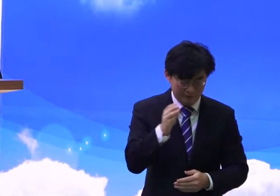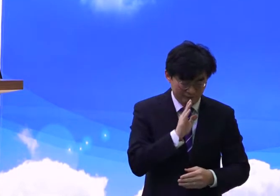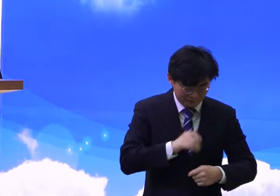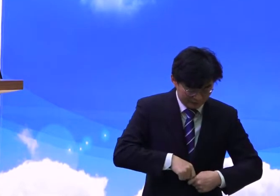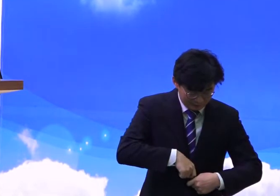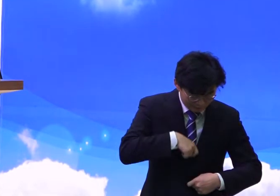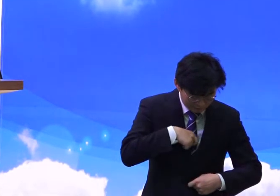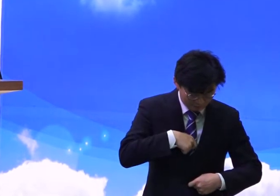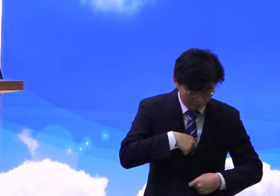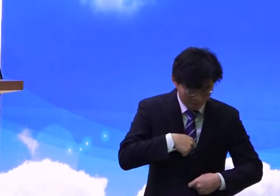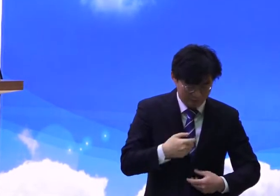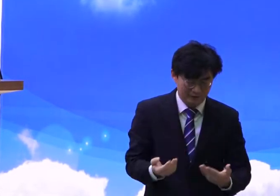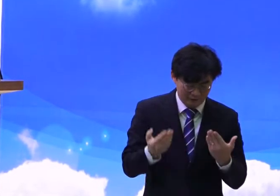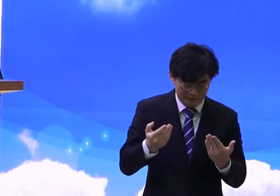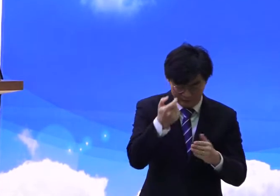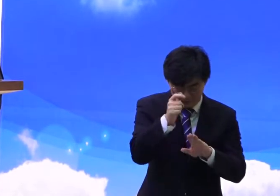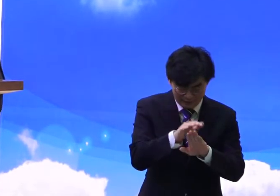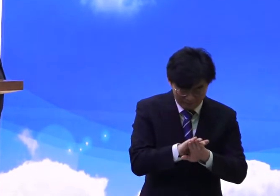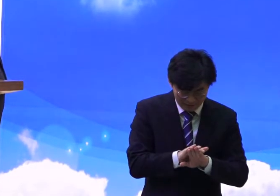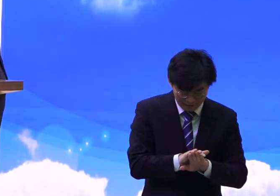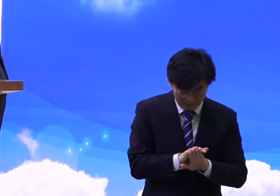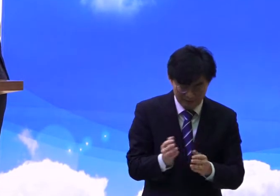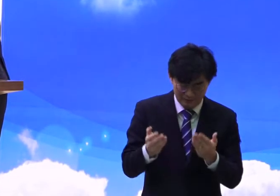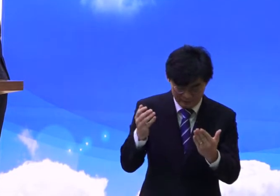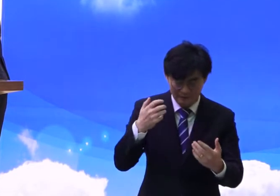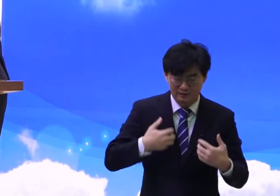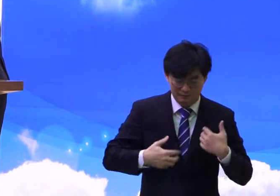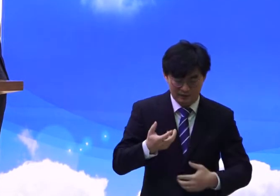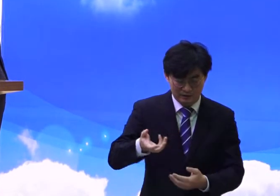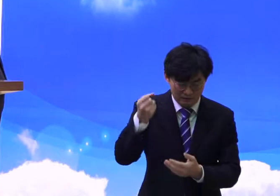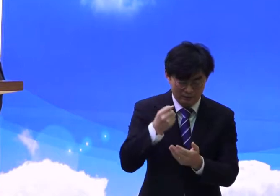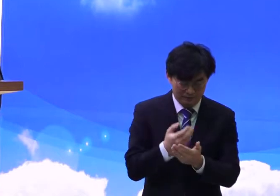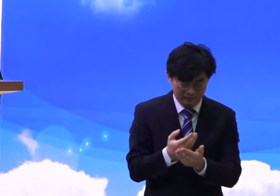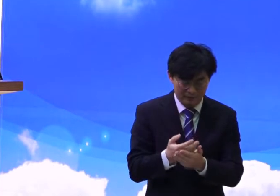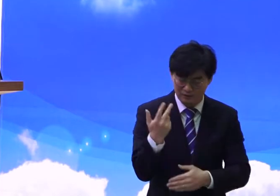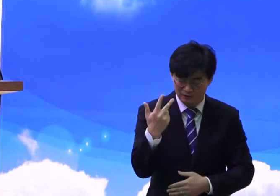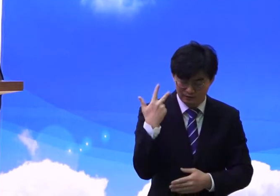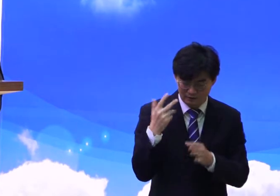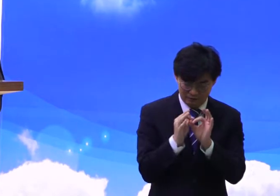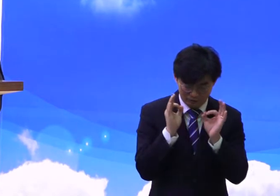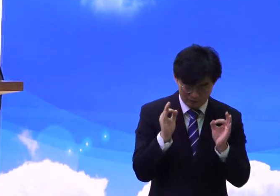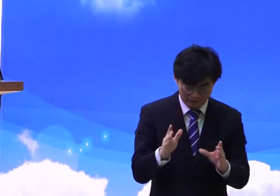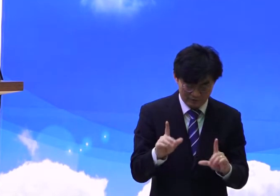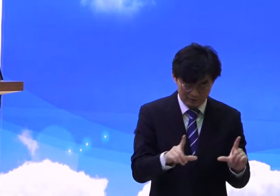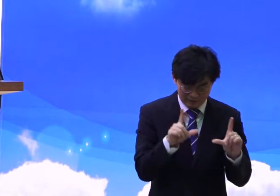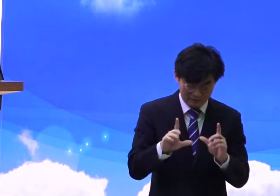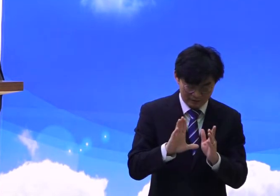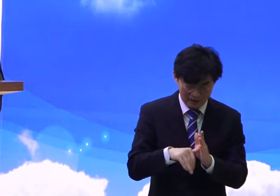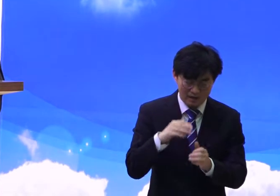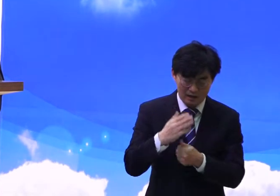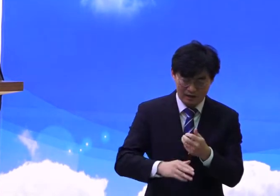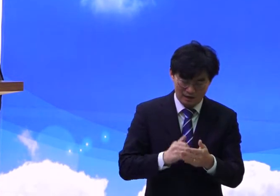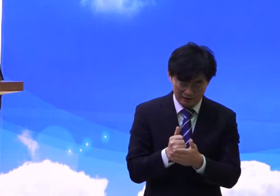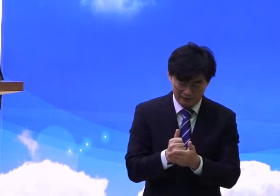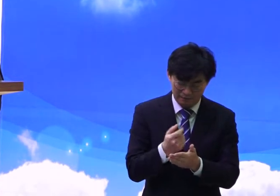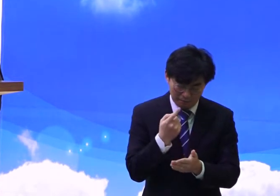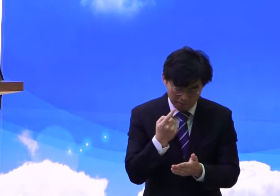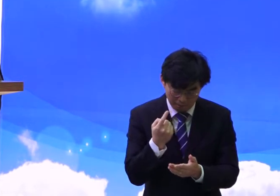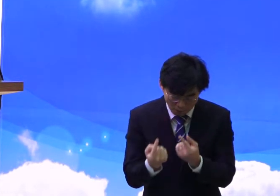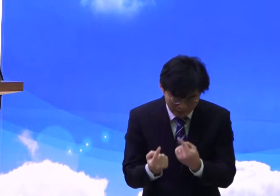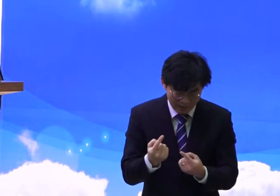드리는 우리의 예배를 기뻐 받아 주옵소서. 지난 한 주간 살면서 하나님의 일보다 육신의